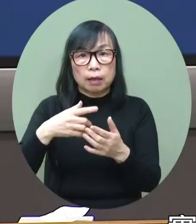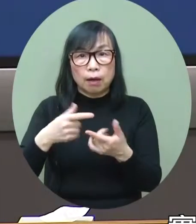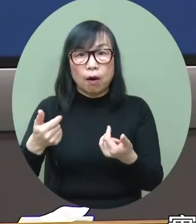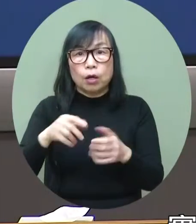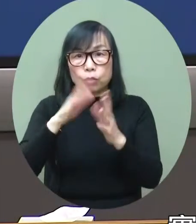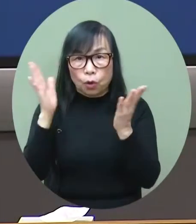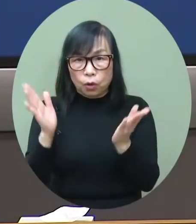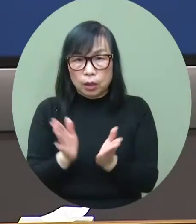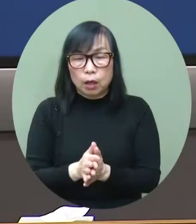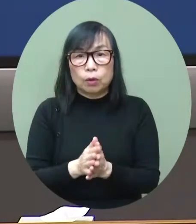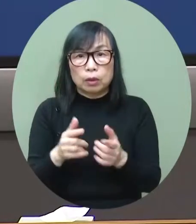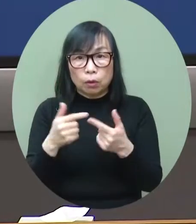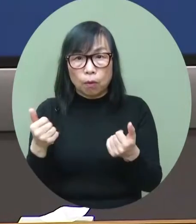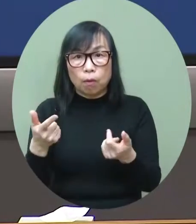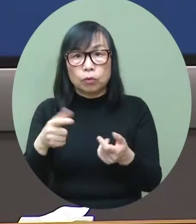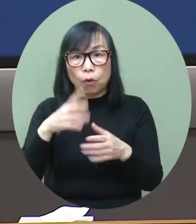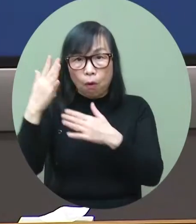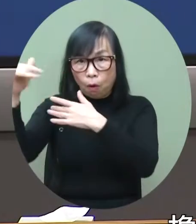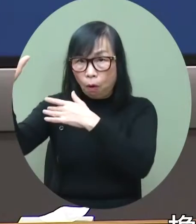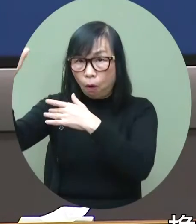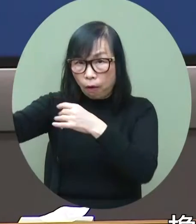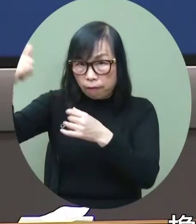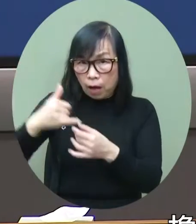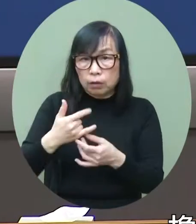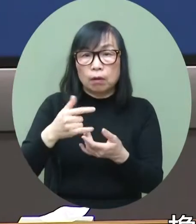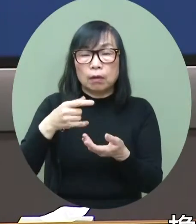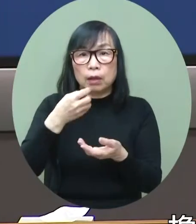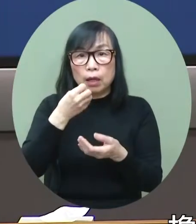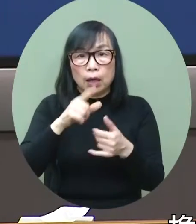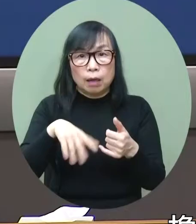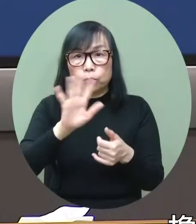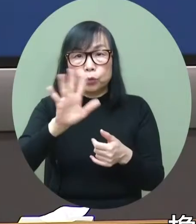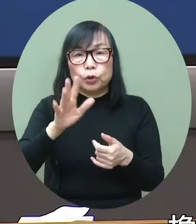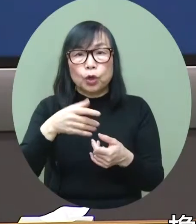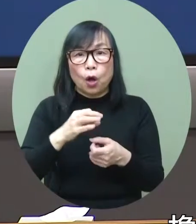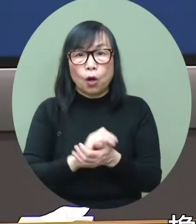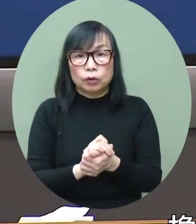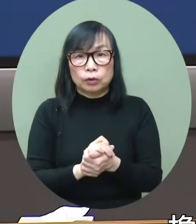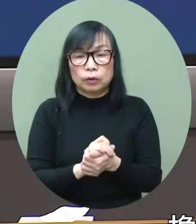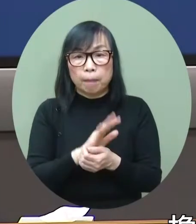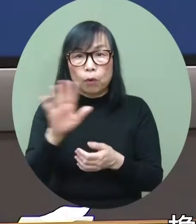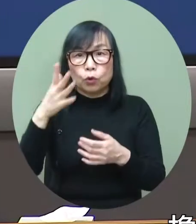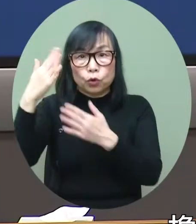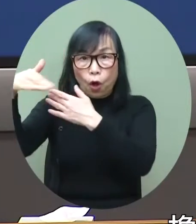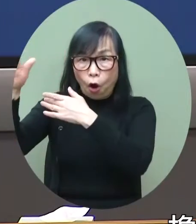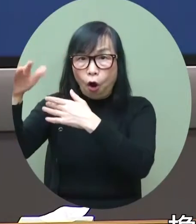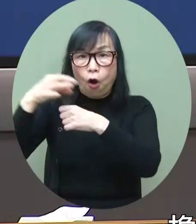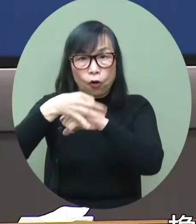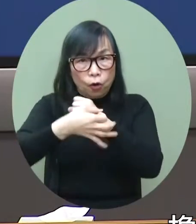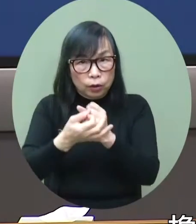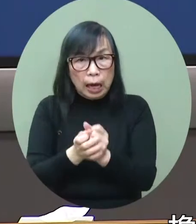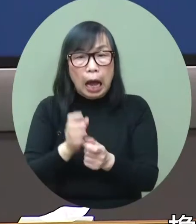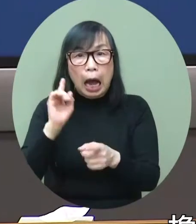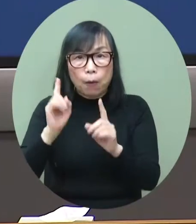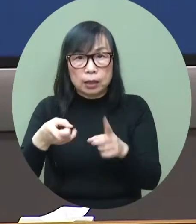係所有從海外抵港人士。換句話說，唔再將海外嘅國家或者係